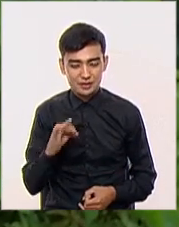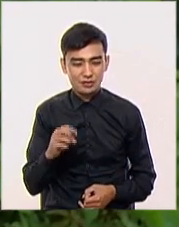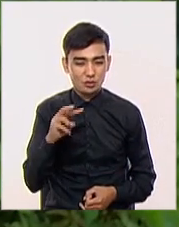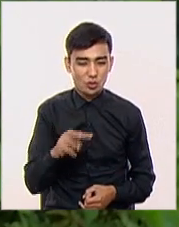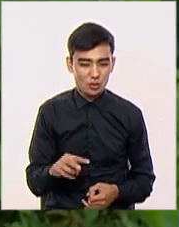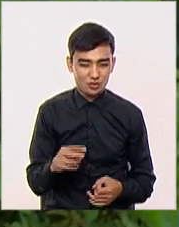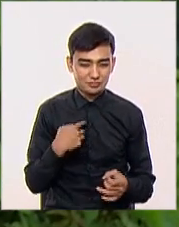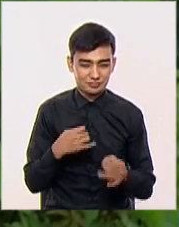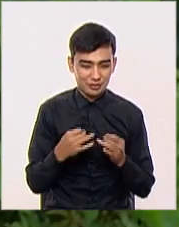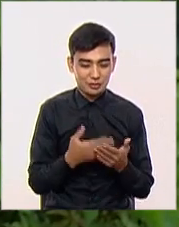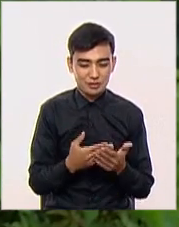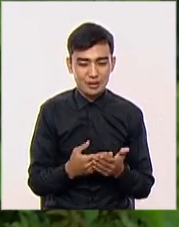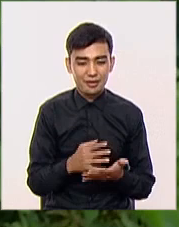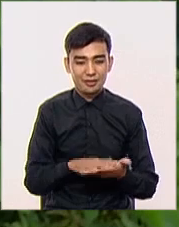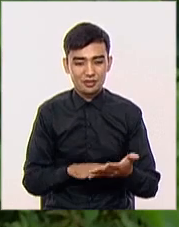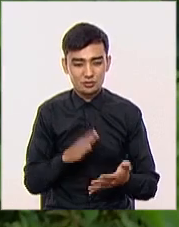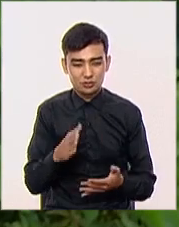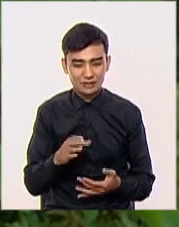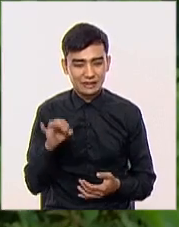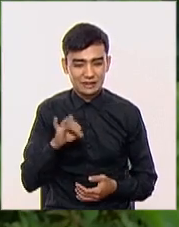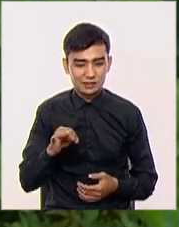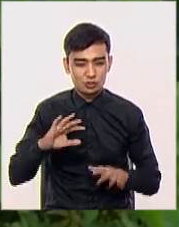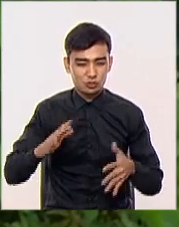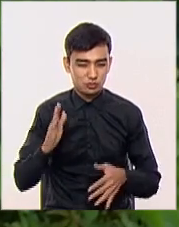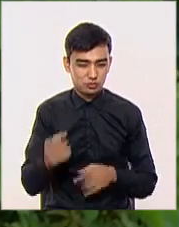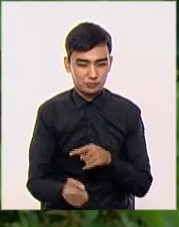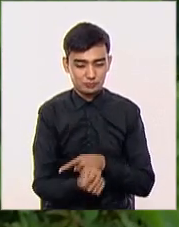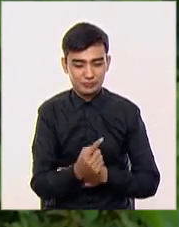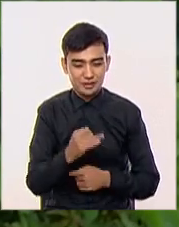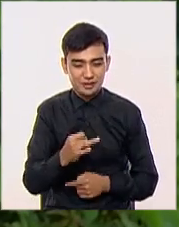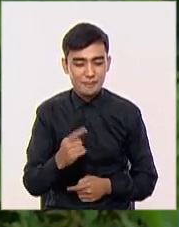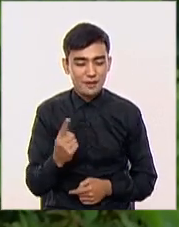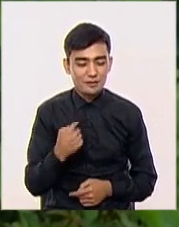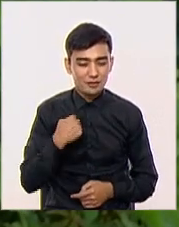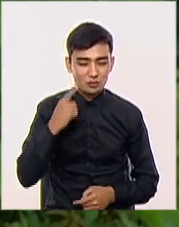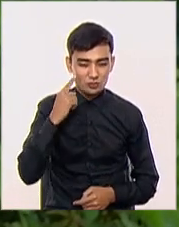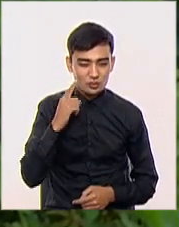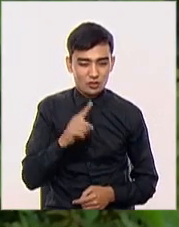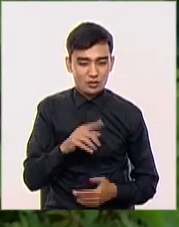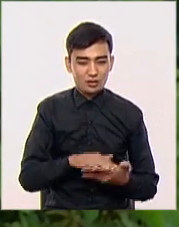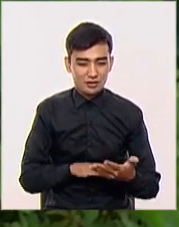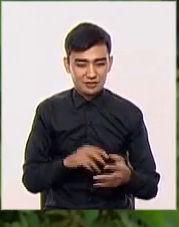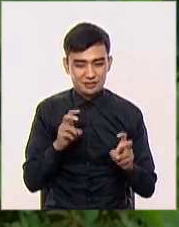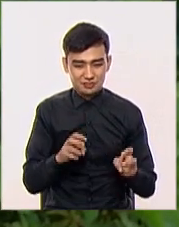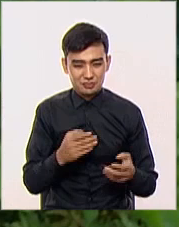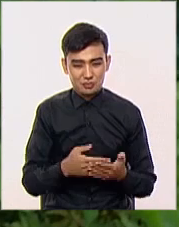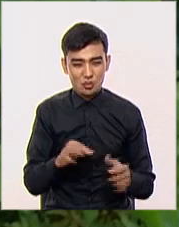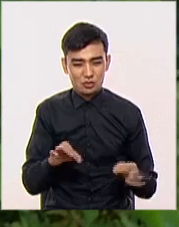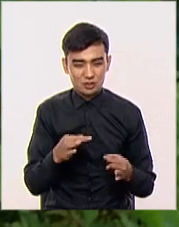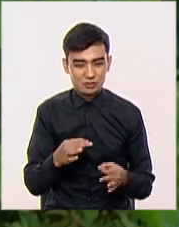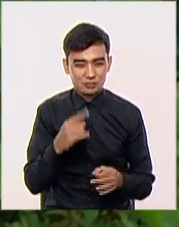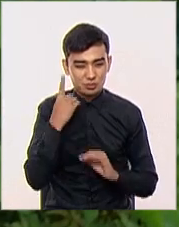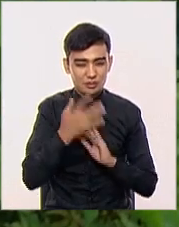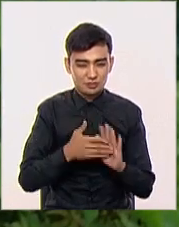доллару, дальше возникнет интересная ситуация. Во-первых, я думаю, что продолжая тему, осенью станет